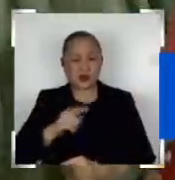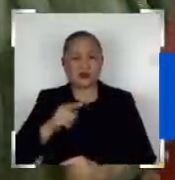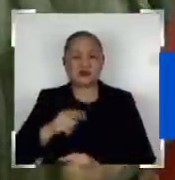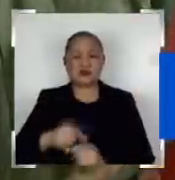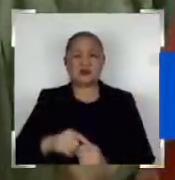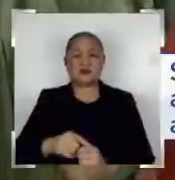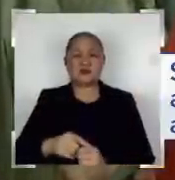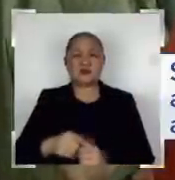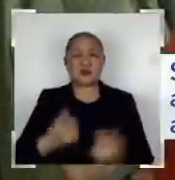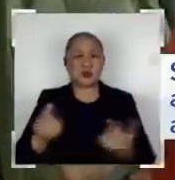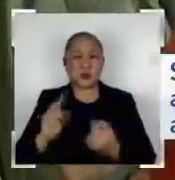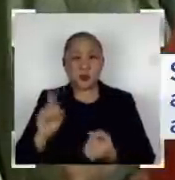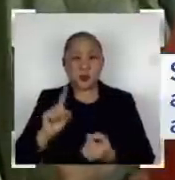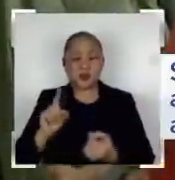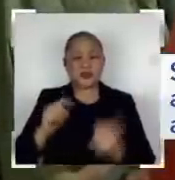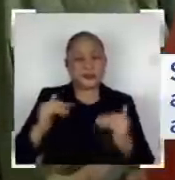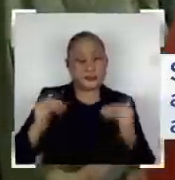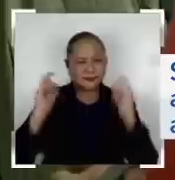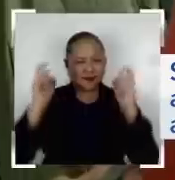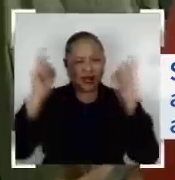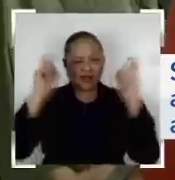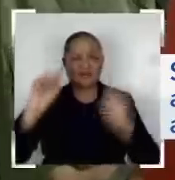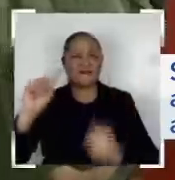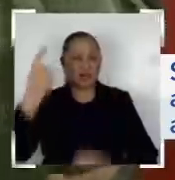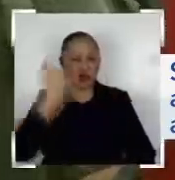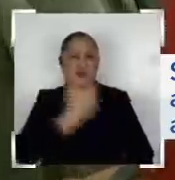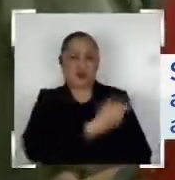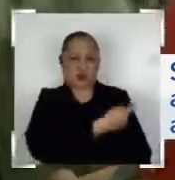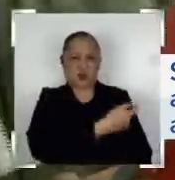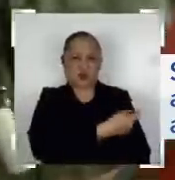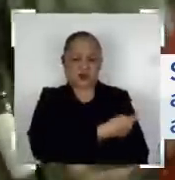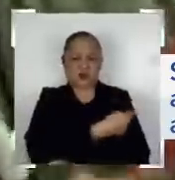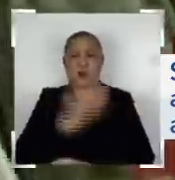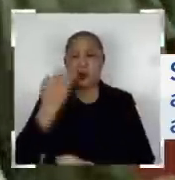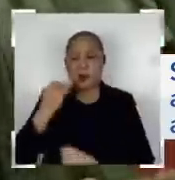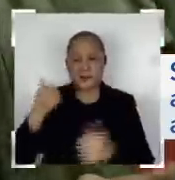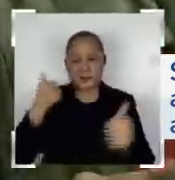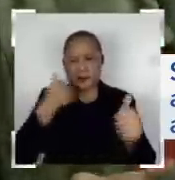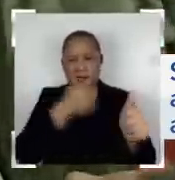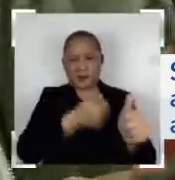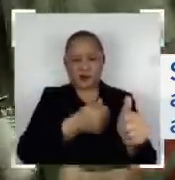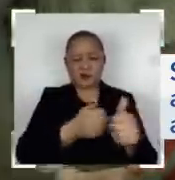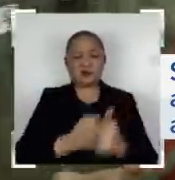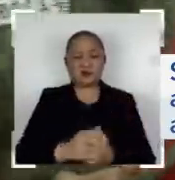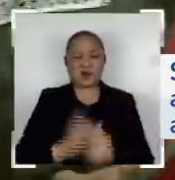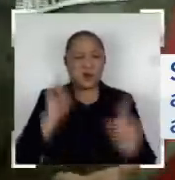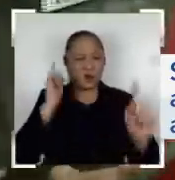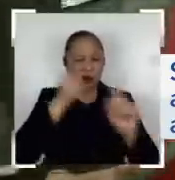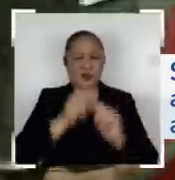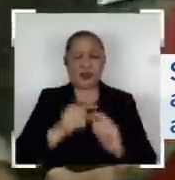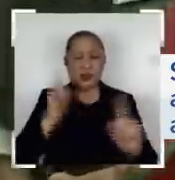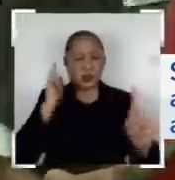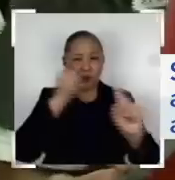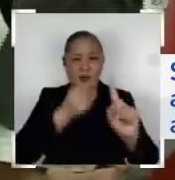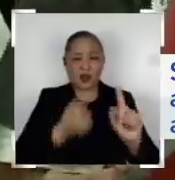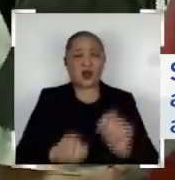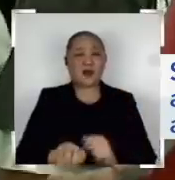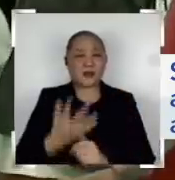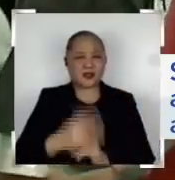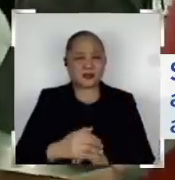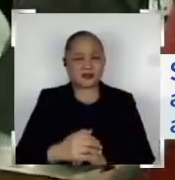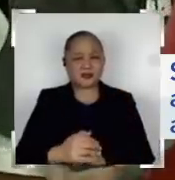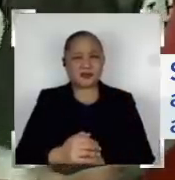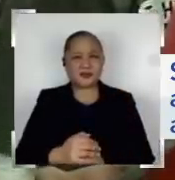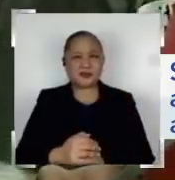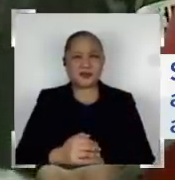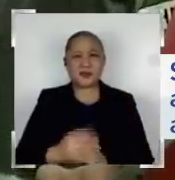to accelerate yung first dosing natin kasi para mahabol natin yung ano natin kasi ang ating target is mas maging sa from